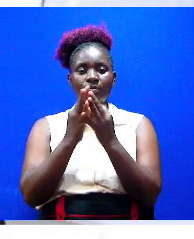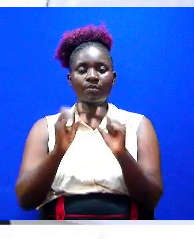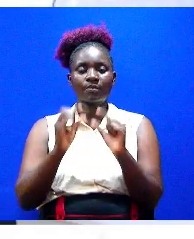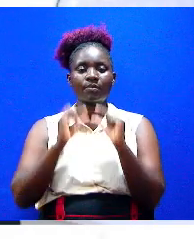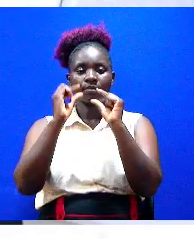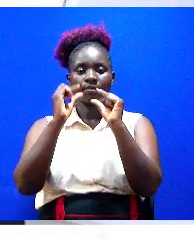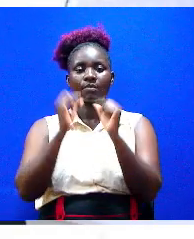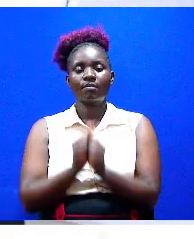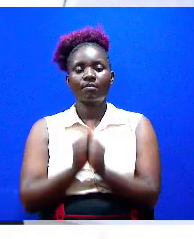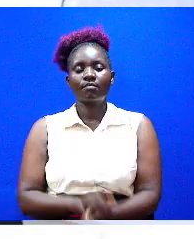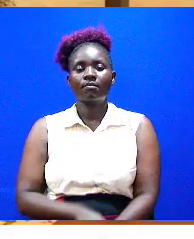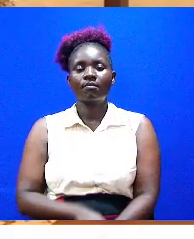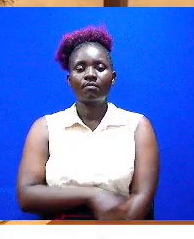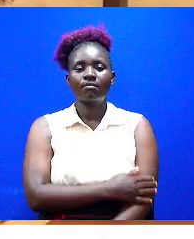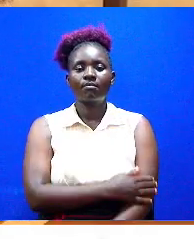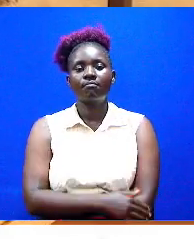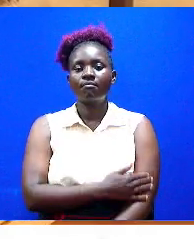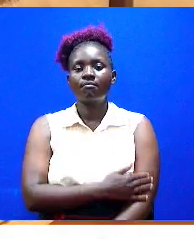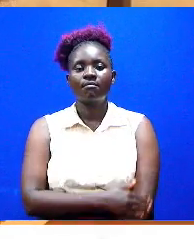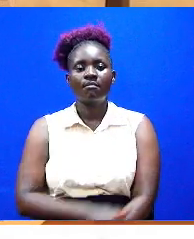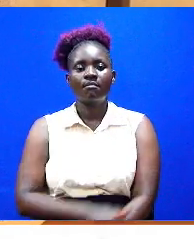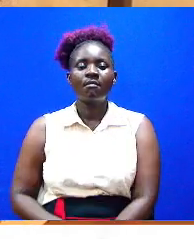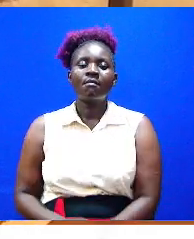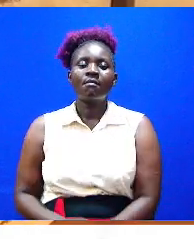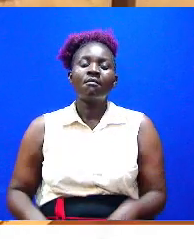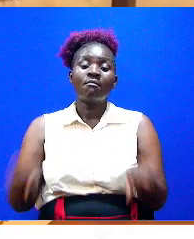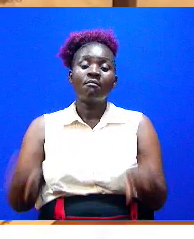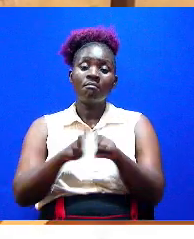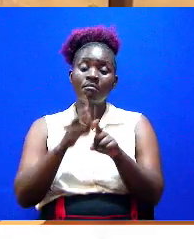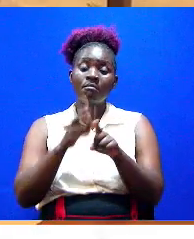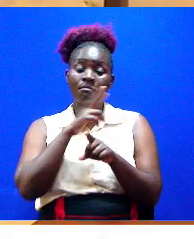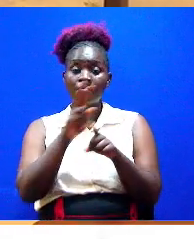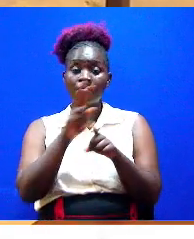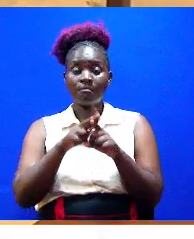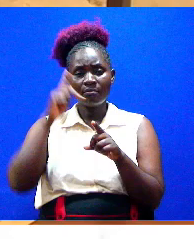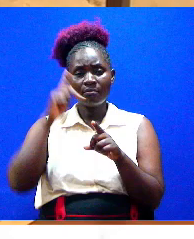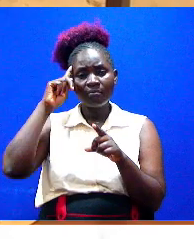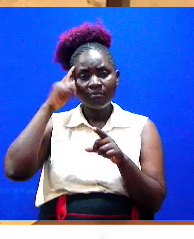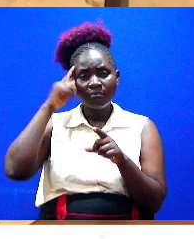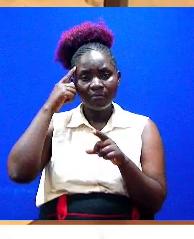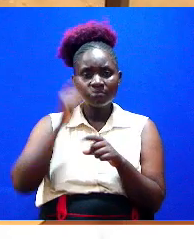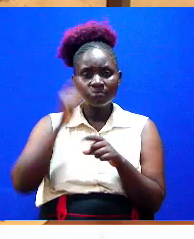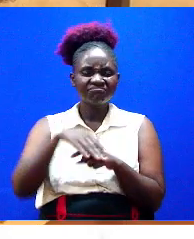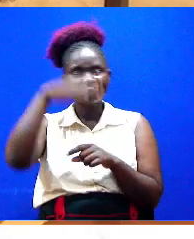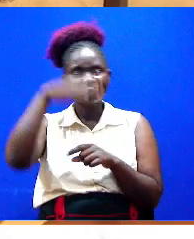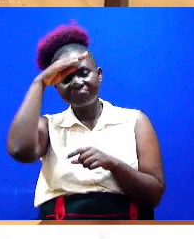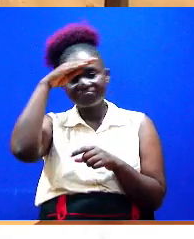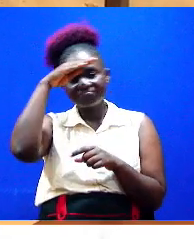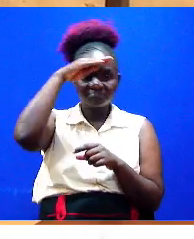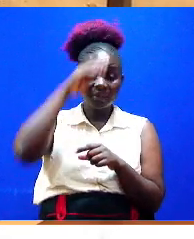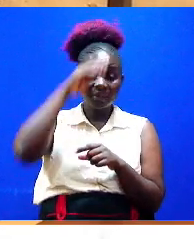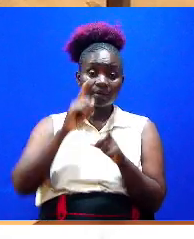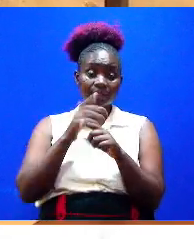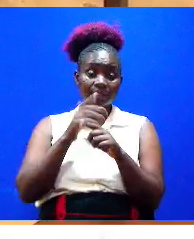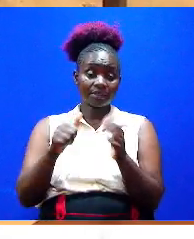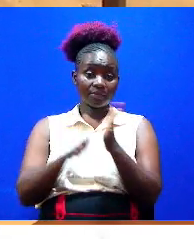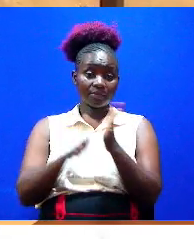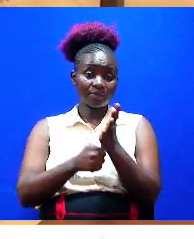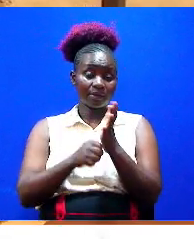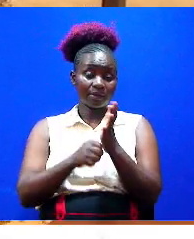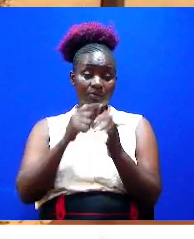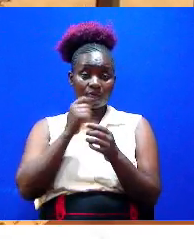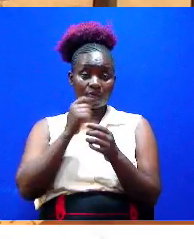ogosira chinga kyo kumudigiriria nigo rakagenga nigo atindete kurindo numu chando ya